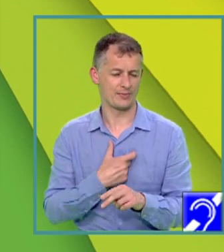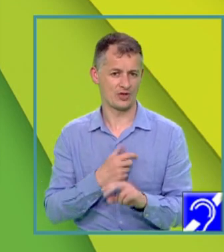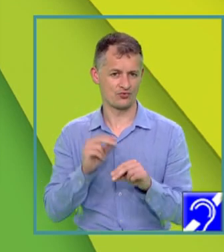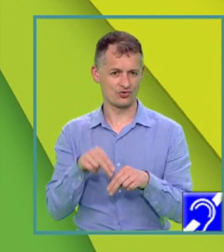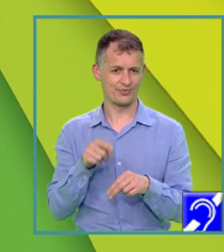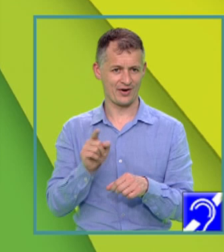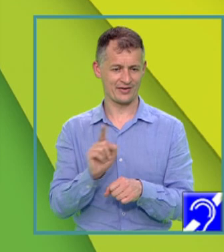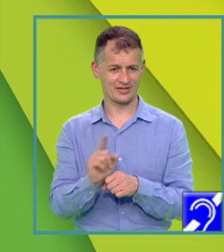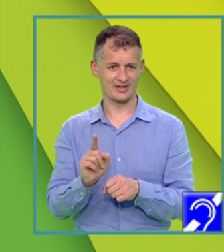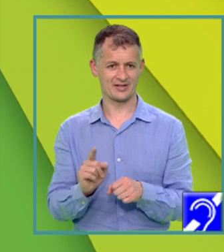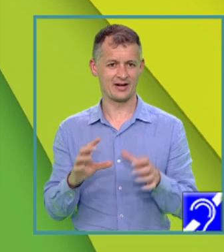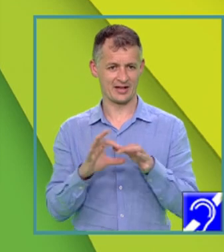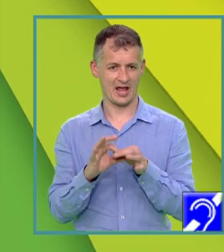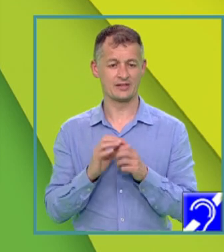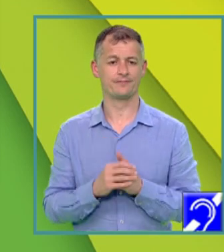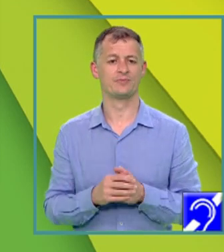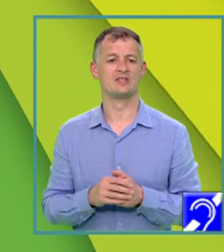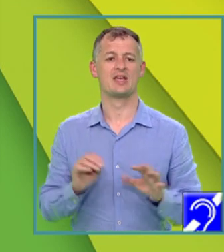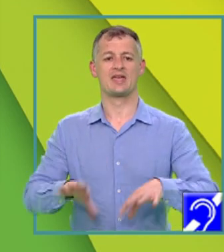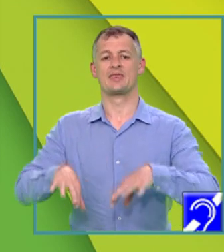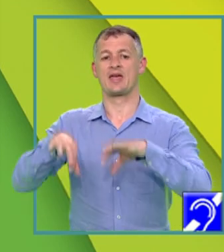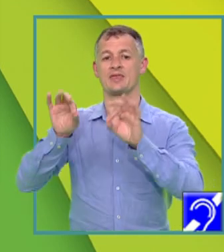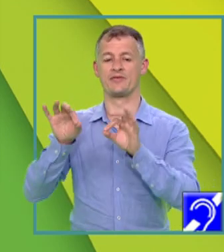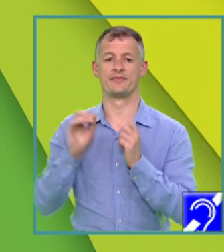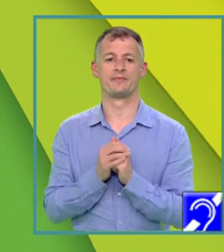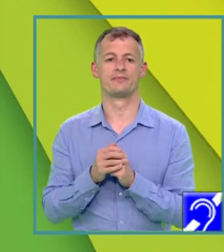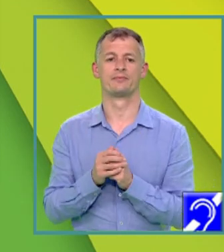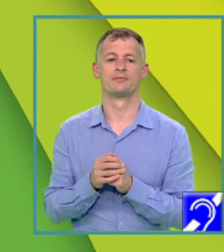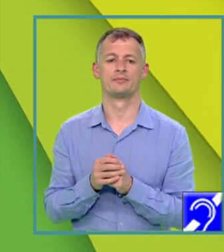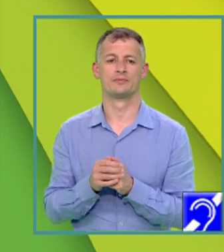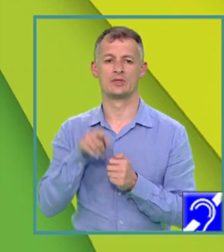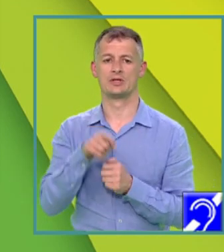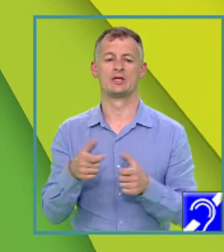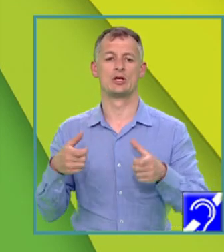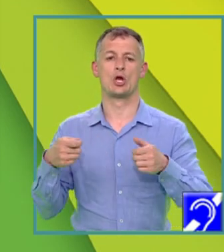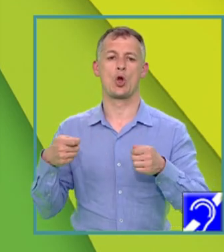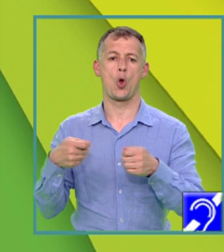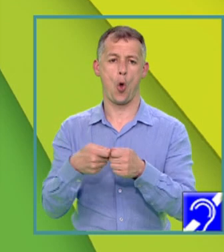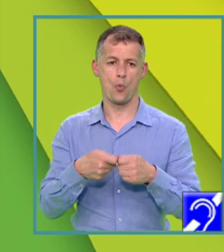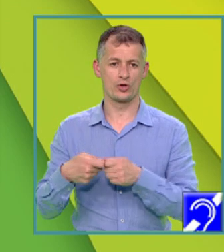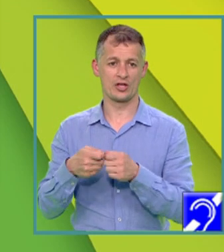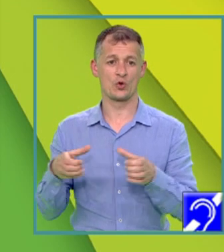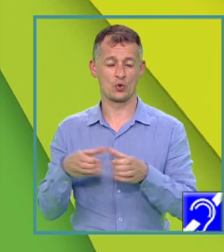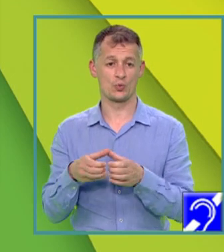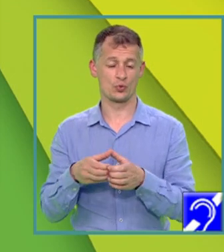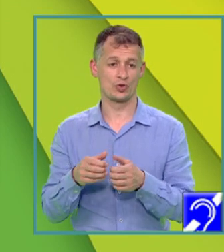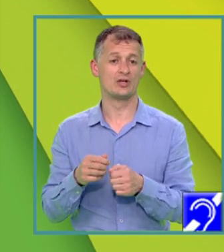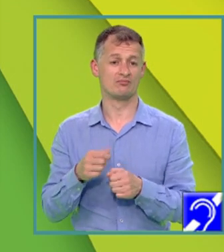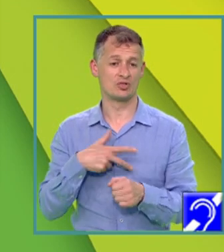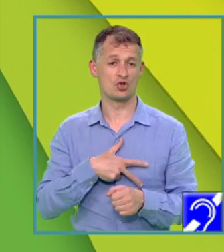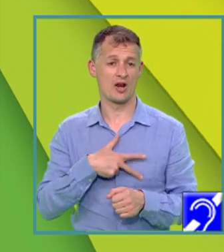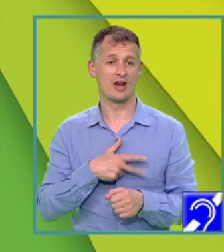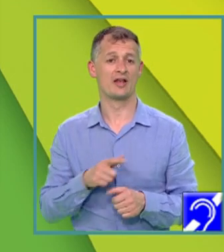ajungem la această relație? Să identificăm în cadrul comunității, grupurile sociale cu existență